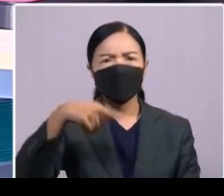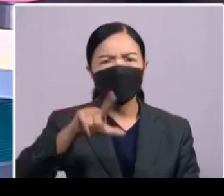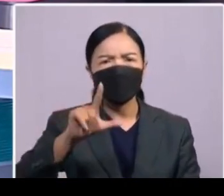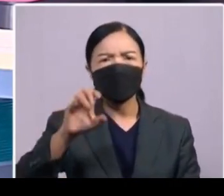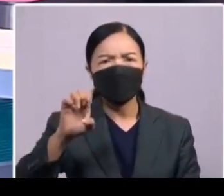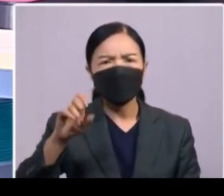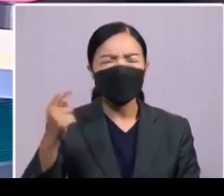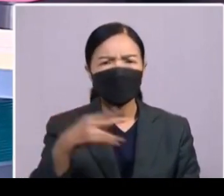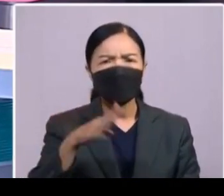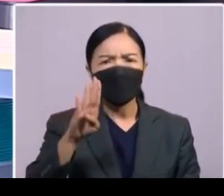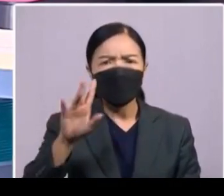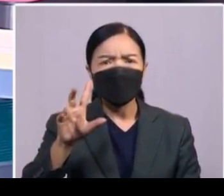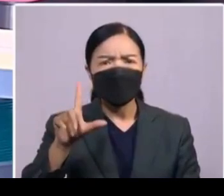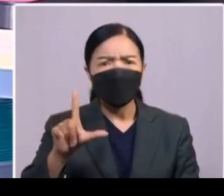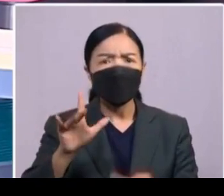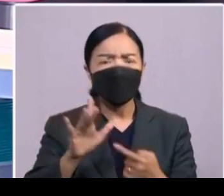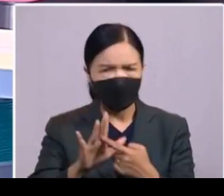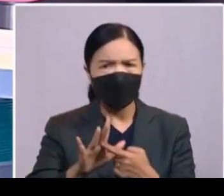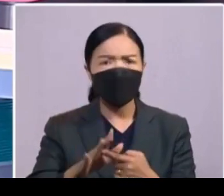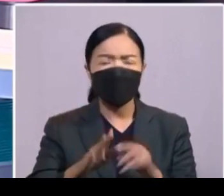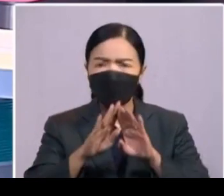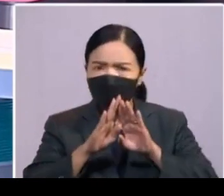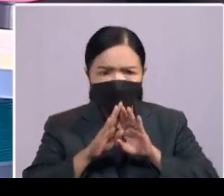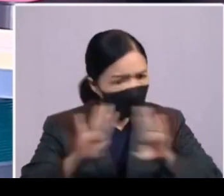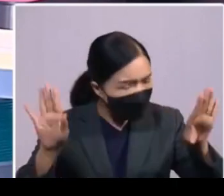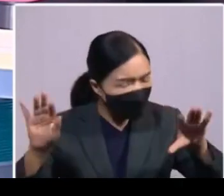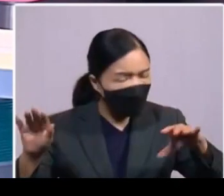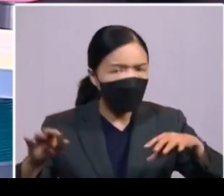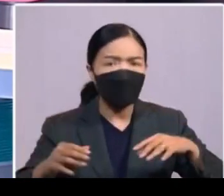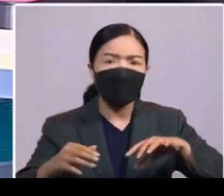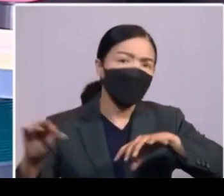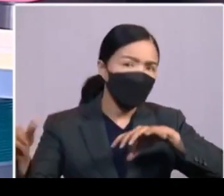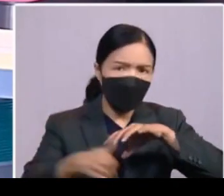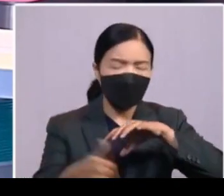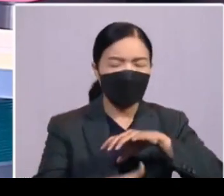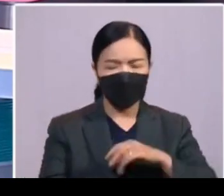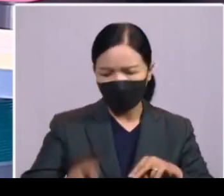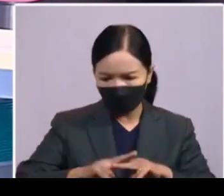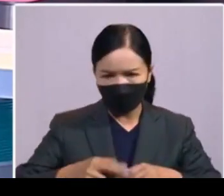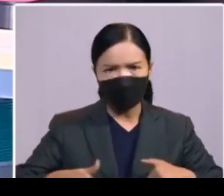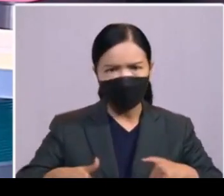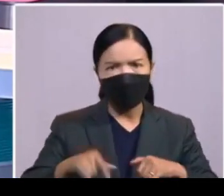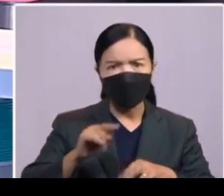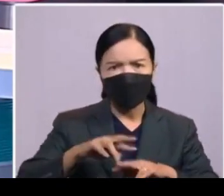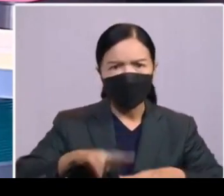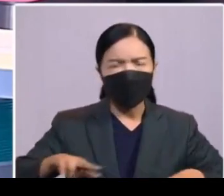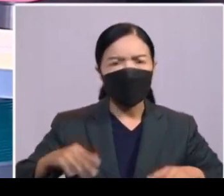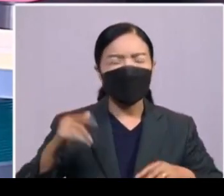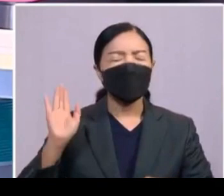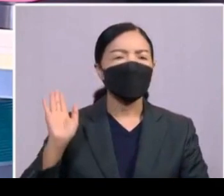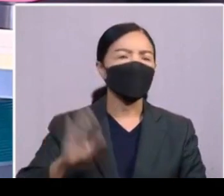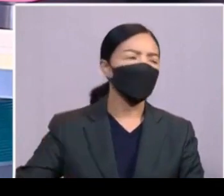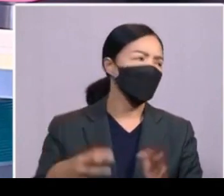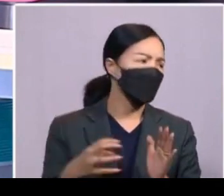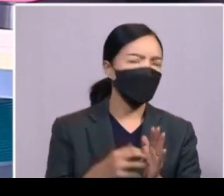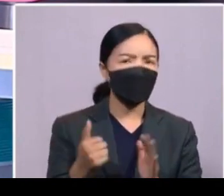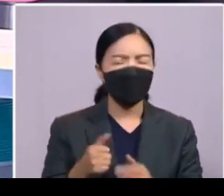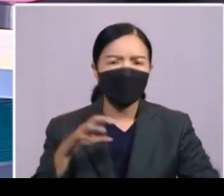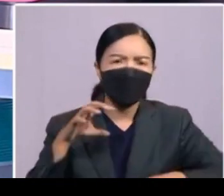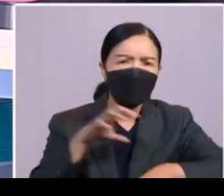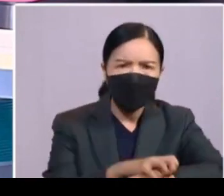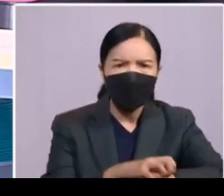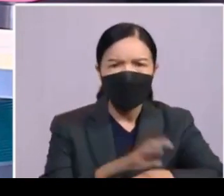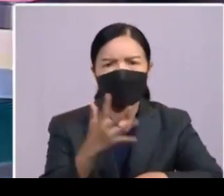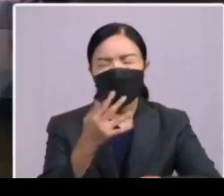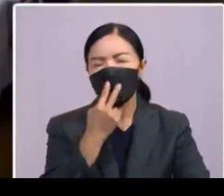ประตูบ้านแล้วก็เข้ามาในบ้านก็ได้นะคะแล้วเขาบอกว่าบ้านหลังนี้มีเด็กนั่งอยู่ด้วยโอ้โหดีที่ไม่เกิดเหตุการณ์ไม่คาดฝันเ